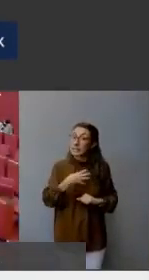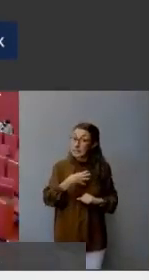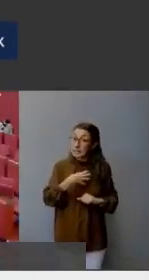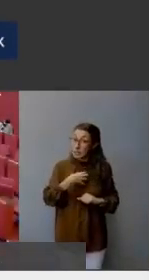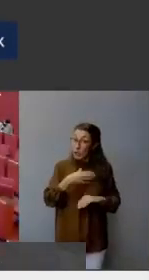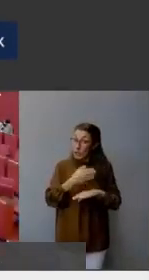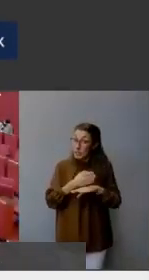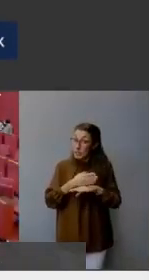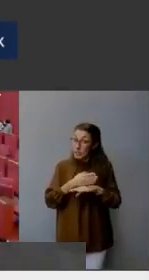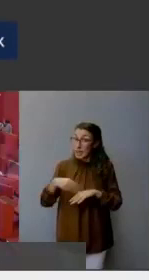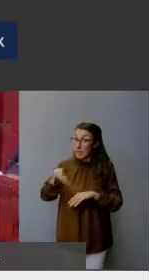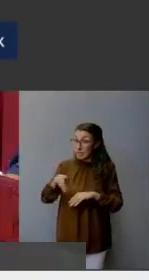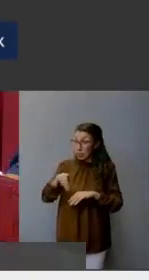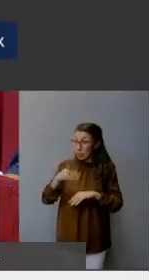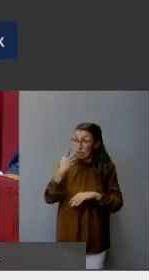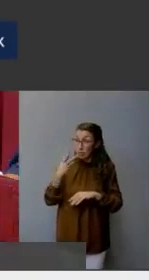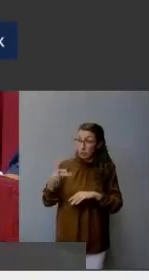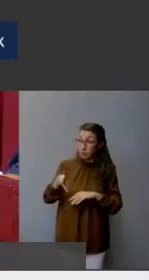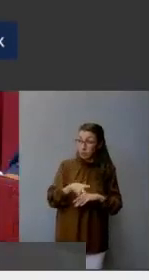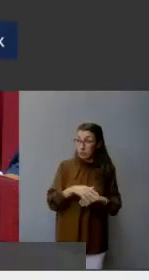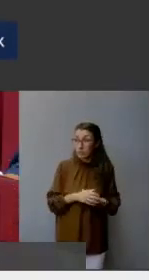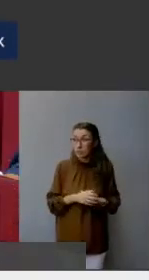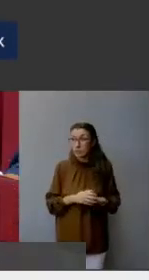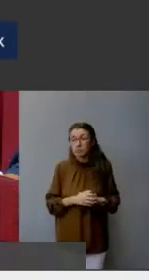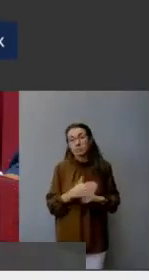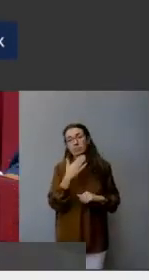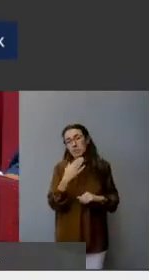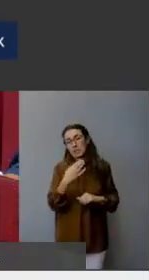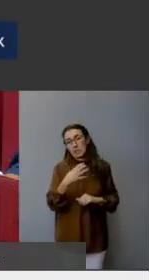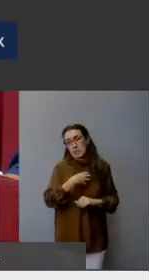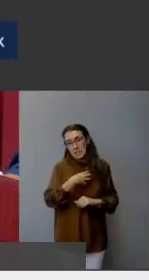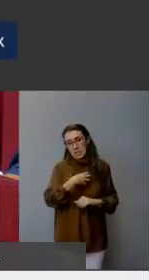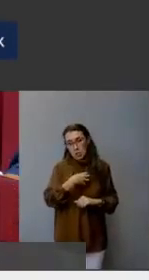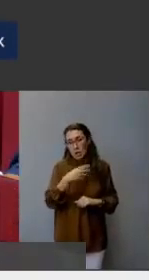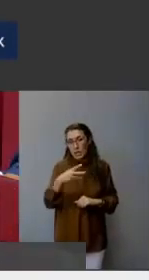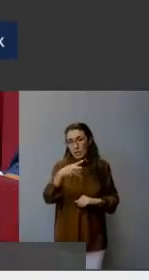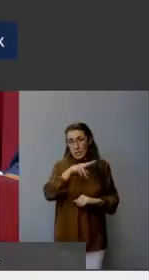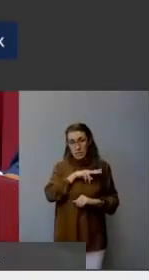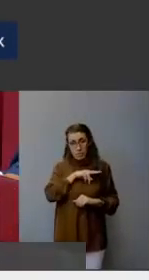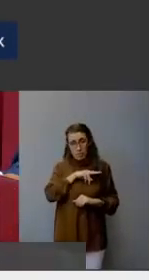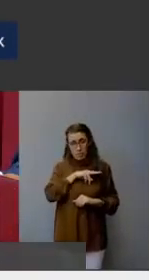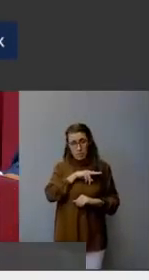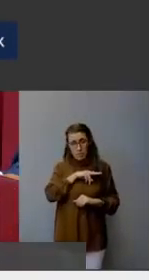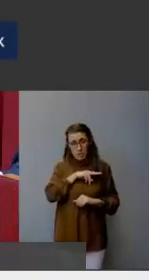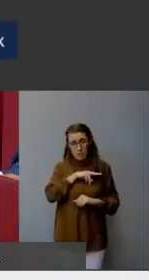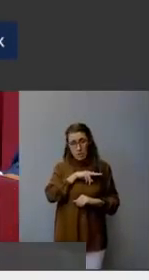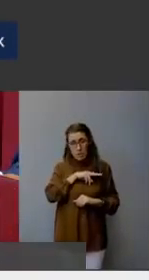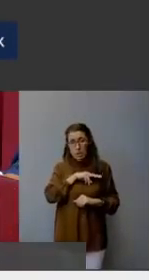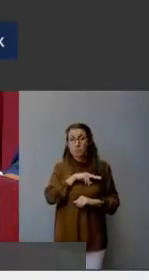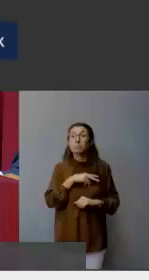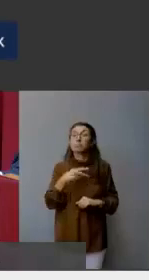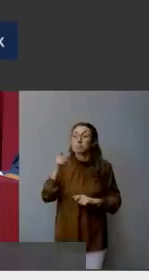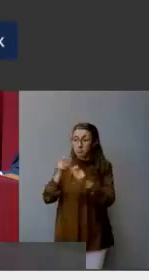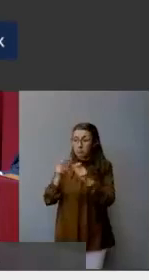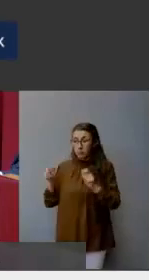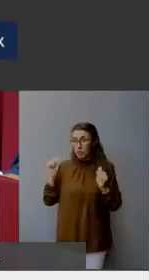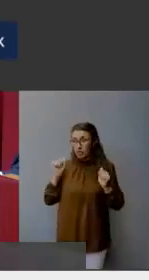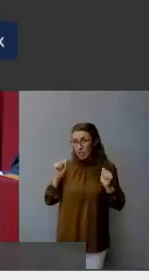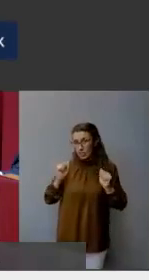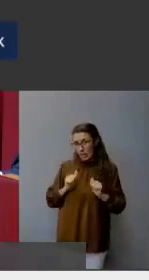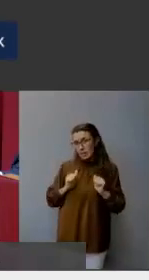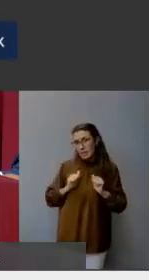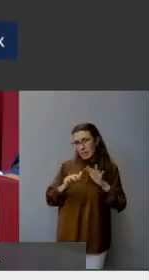ora consigliere abbaglia lunga la risposta comunicherò ai cittadini ecco questa